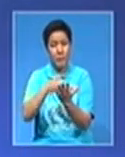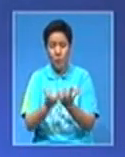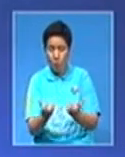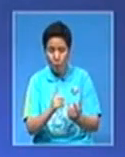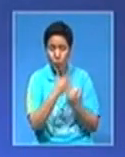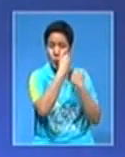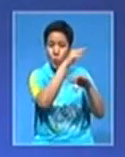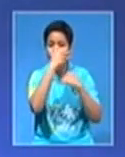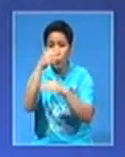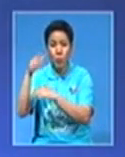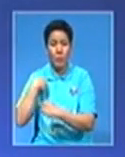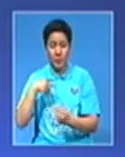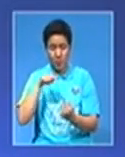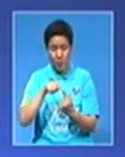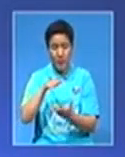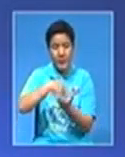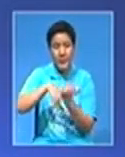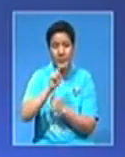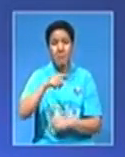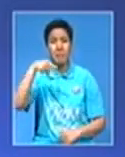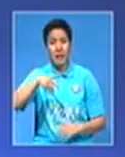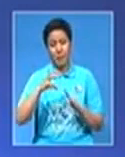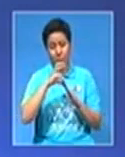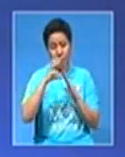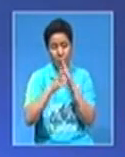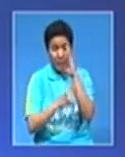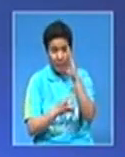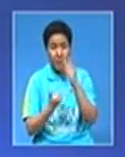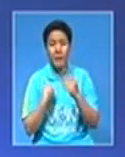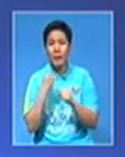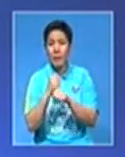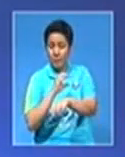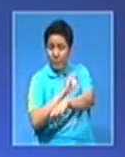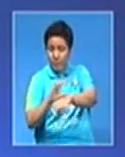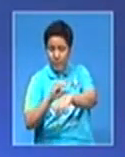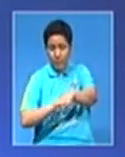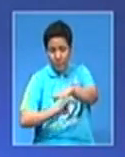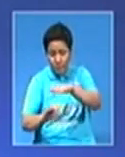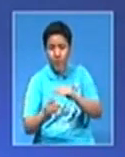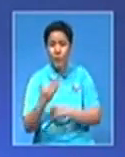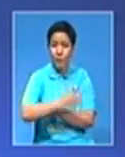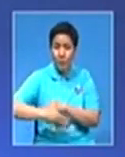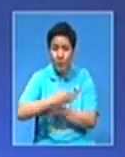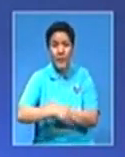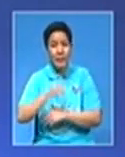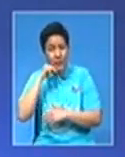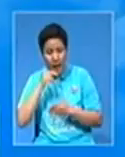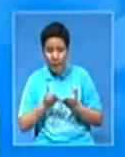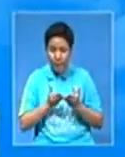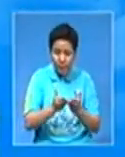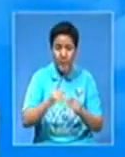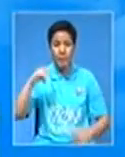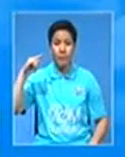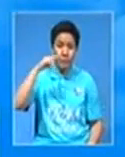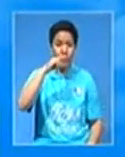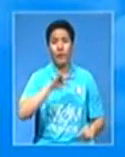ออกแล้วก็จัดตั้งเขตเศรษฐกิจพิเศษรวมทั้งการลงทุนโครงสร้างพื้นฐานเพื่อเชื่อมโยงในประเทศกับภูมิภาคทั้งทางบกทางทะเล